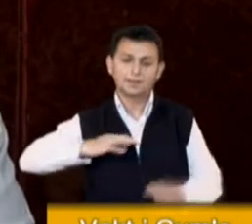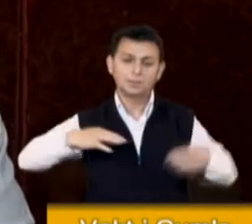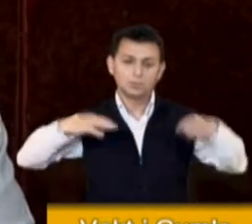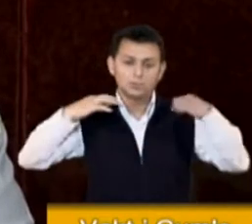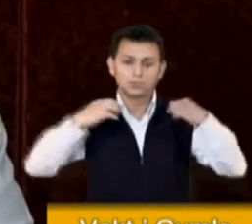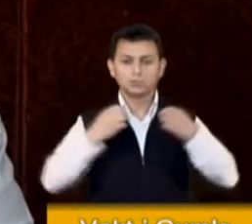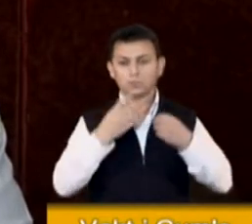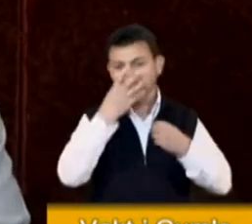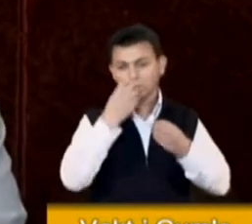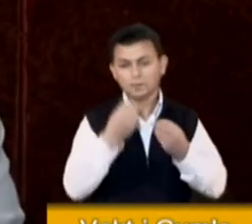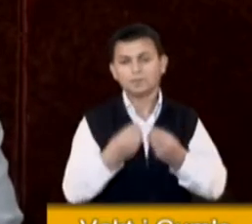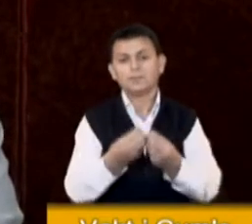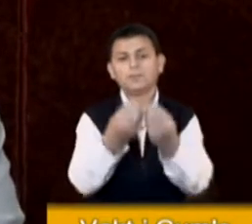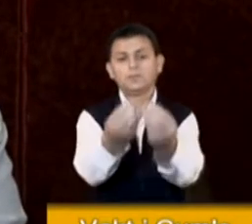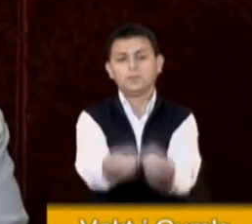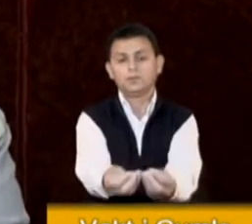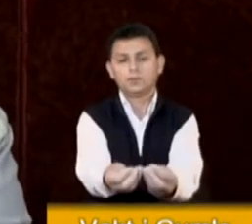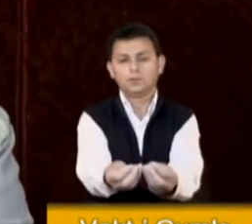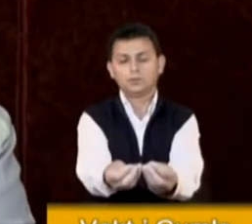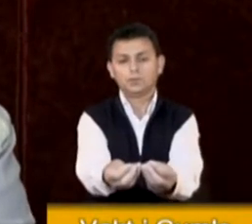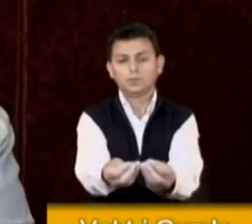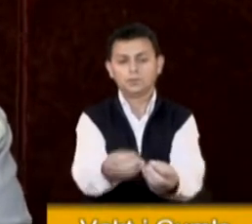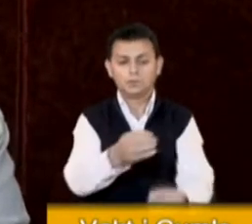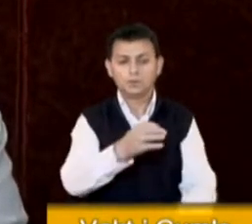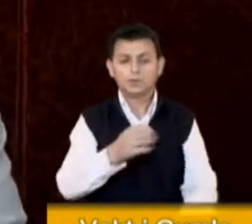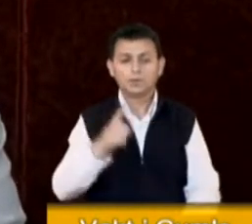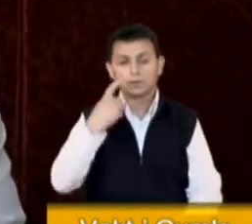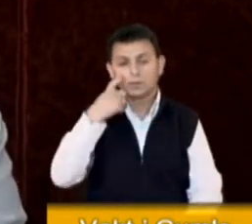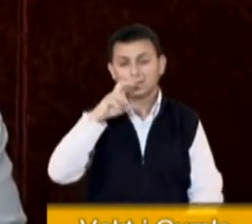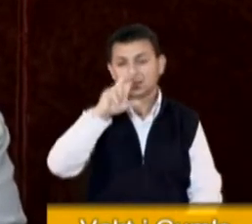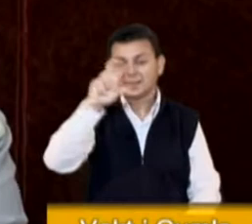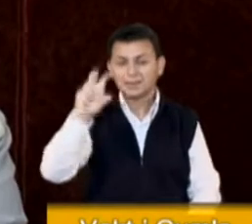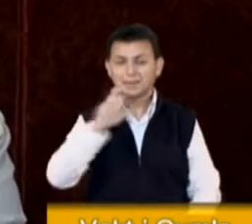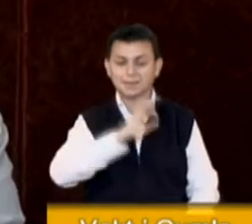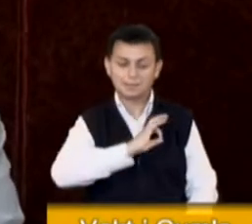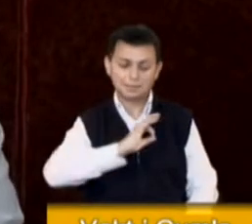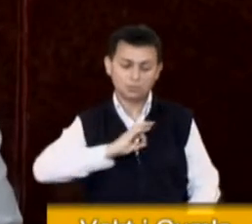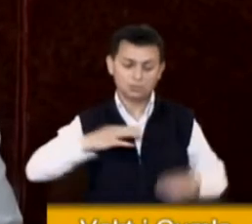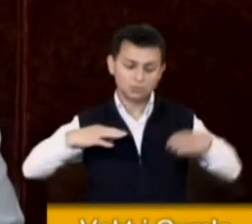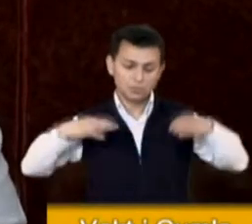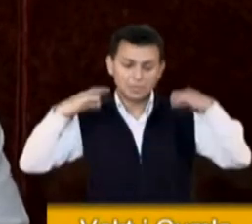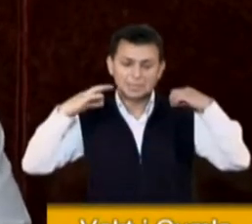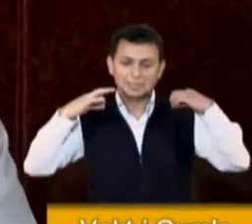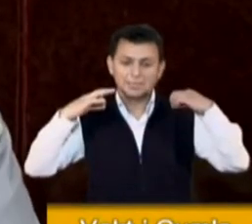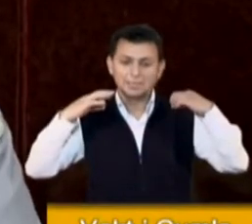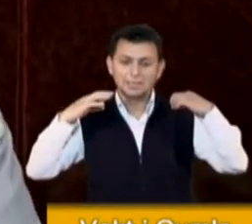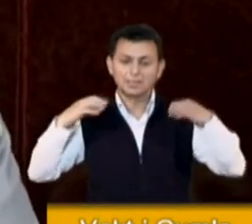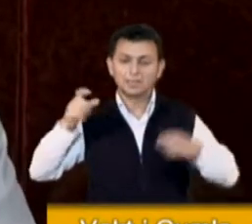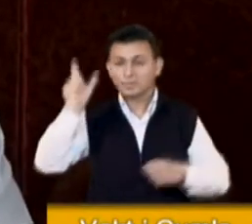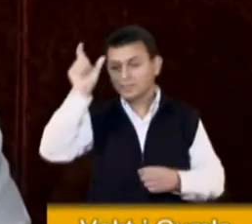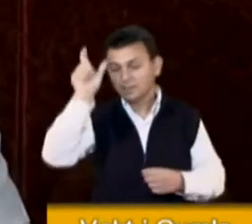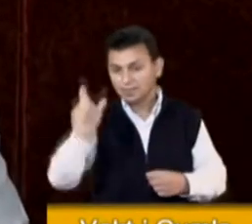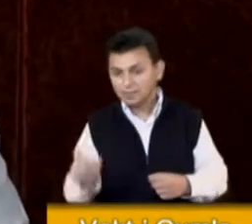Efendimiz Aleyhisselatü Vesselam ne buyuruyor? Nazar boncuğu asan kimsenin işini Allah Celle Celaluhu